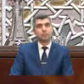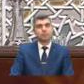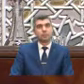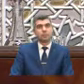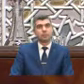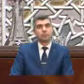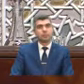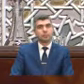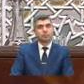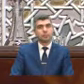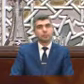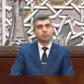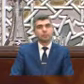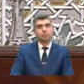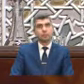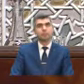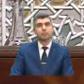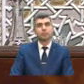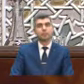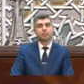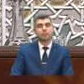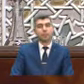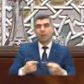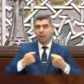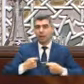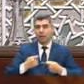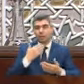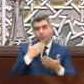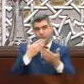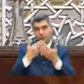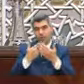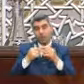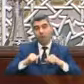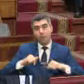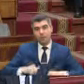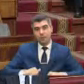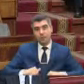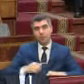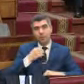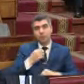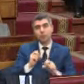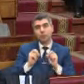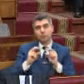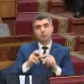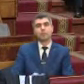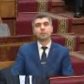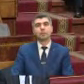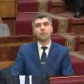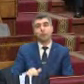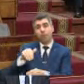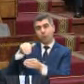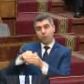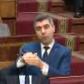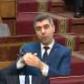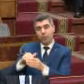تفضلوا السيد النائب. سيده الرئيسه، طبعا السيد الوزير تحد ما تينكر الدور ديال الصندوق